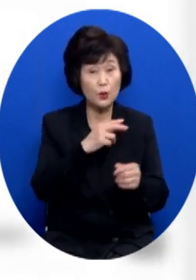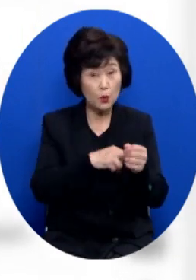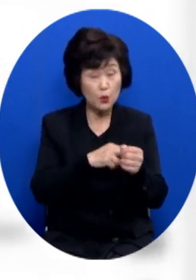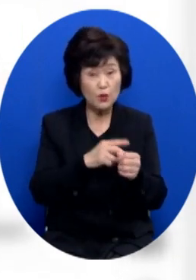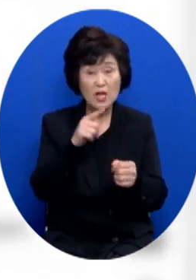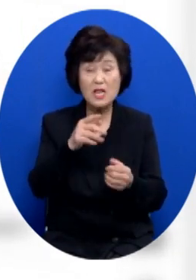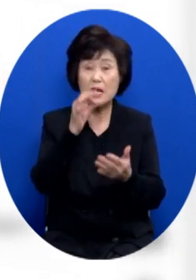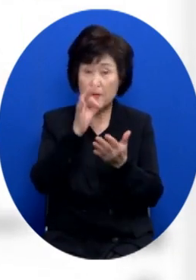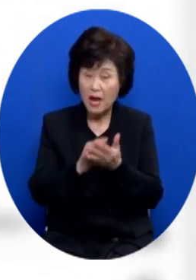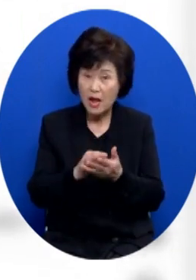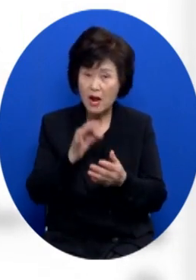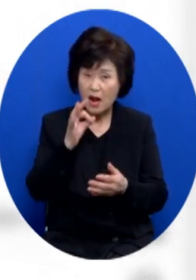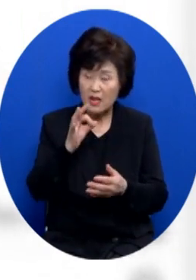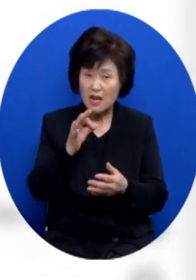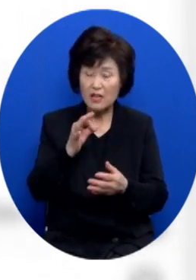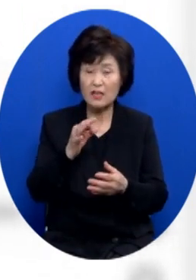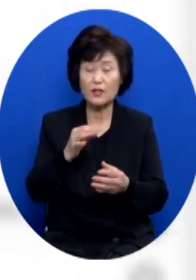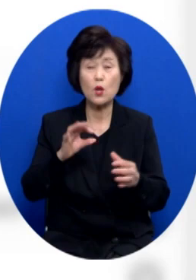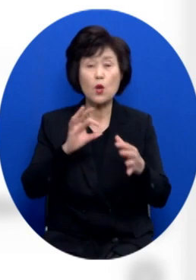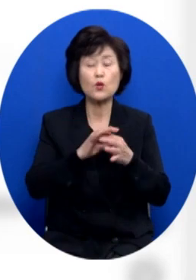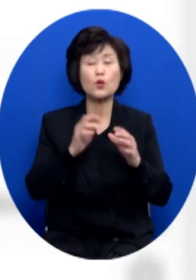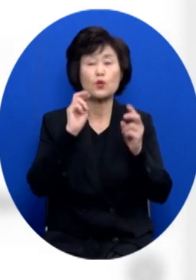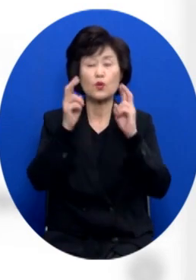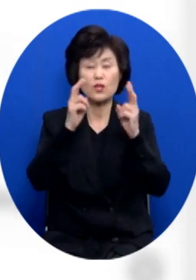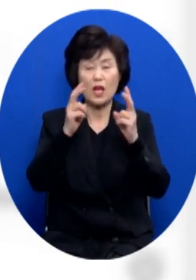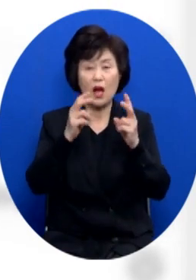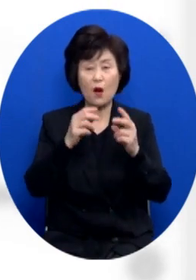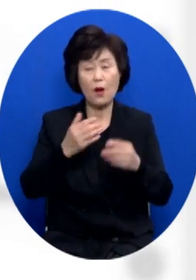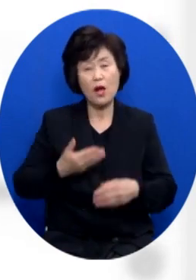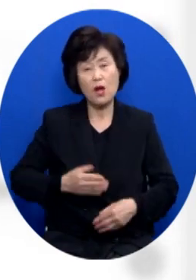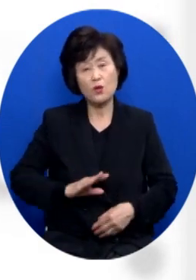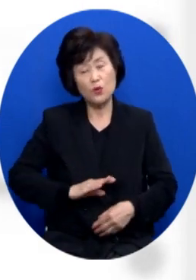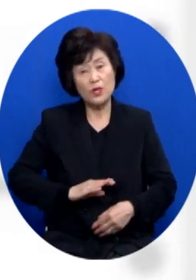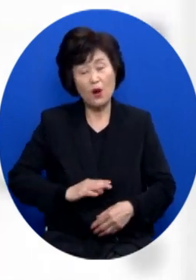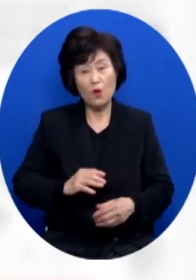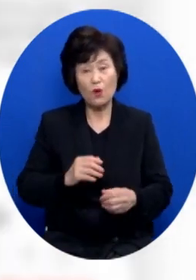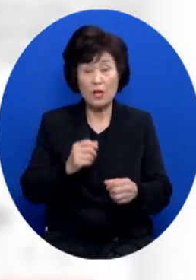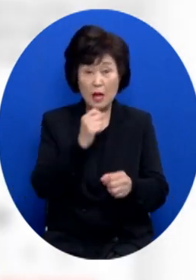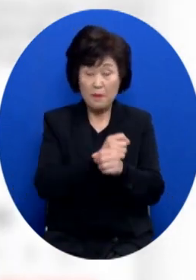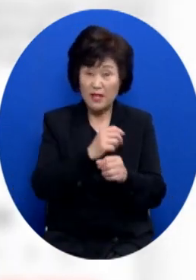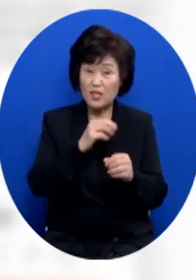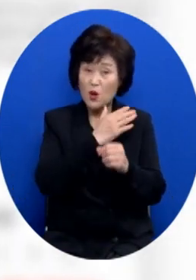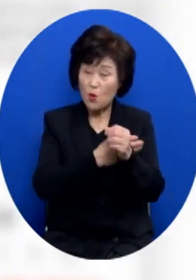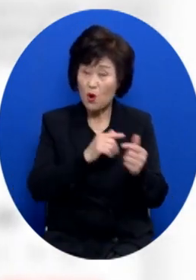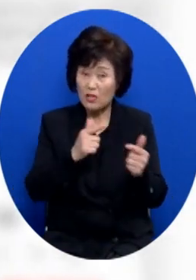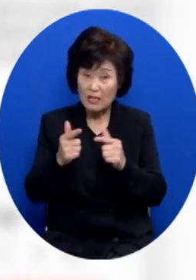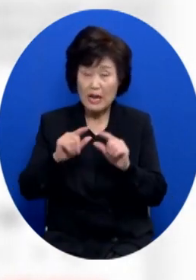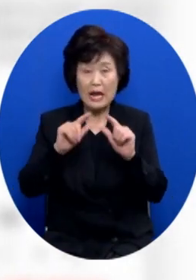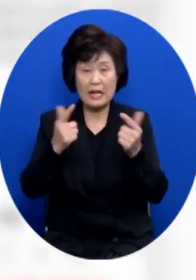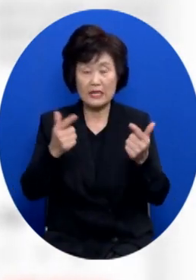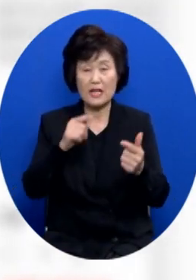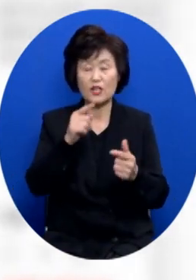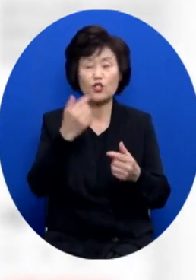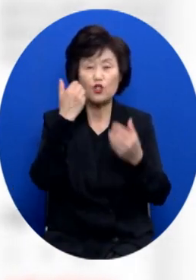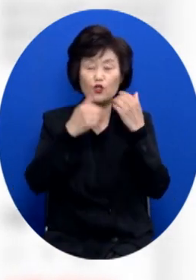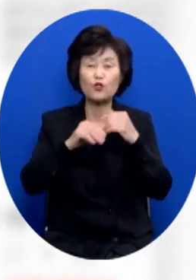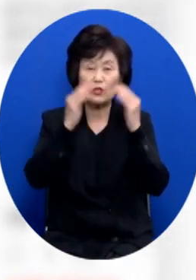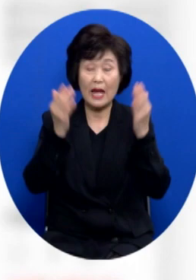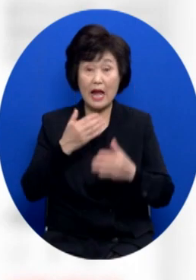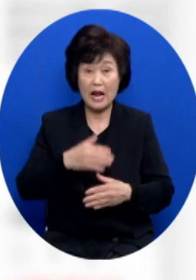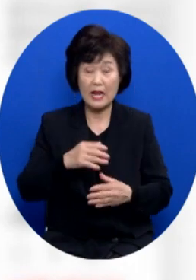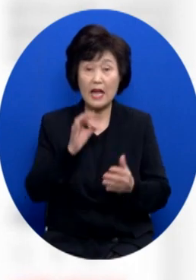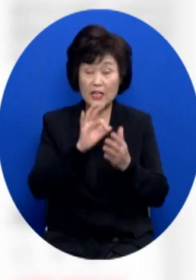가격이라면 케이팝 스타들의 소속사와 초상권 저작권을 협의한 상황이 아니라는 것을 누 나 알 수 있다면서